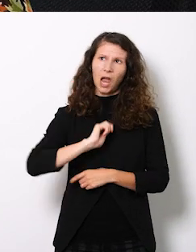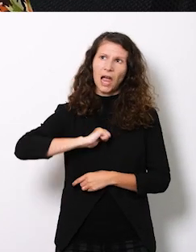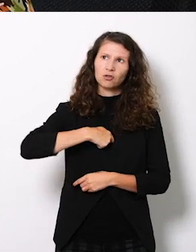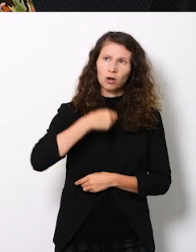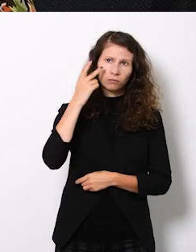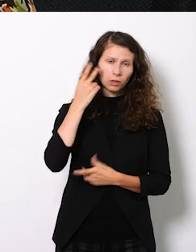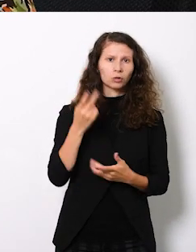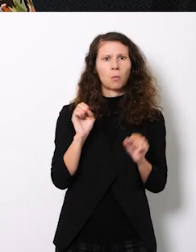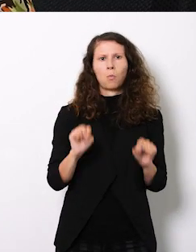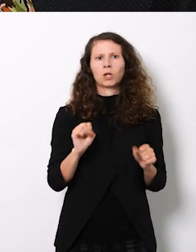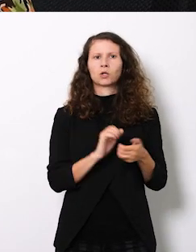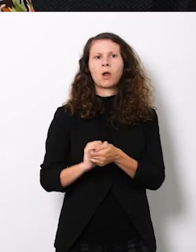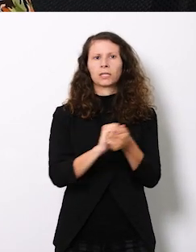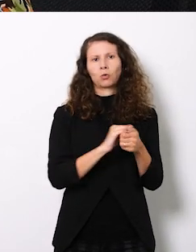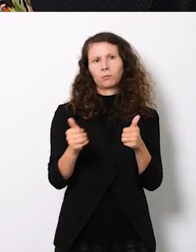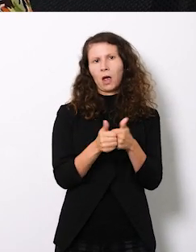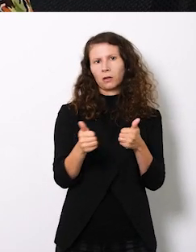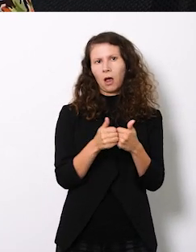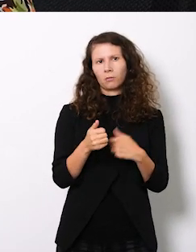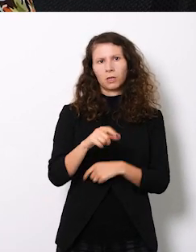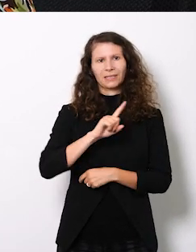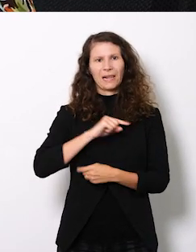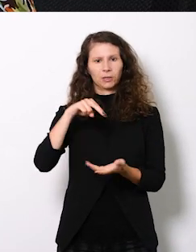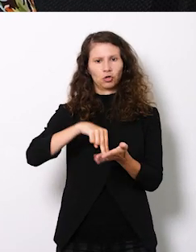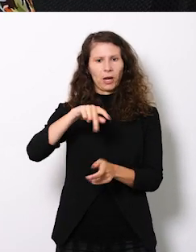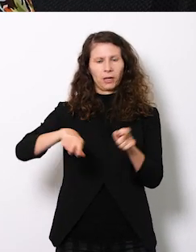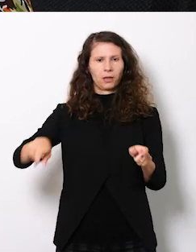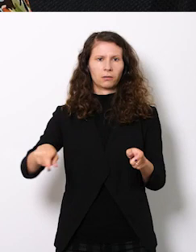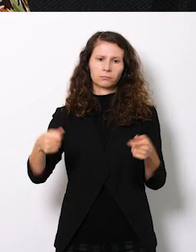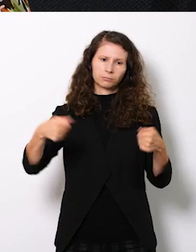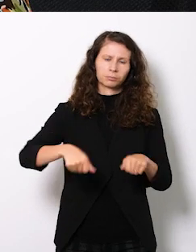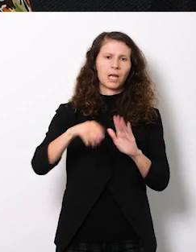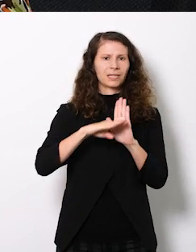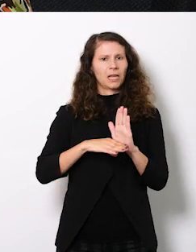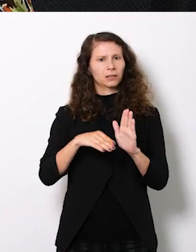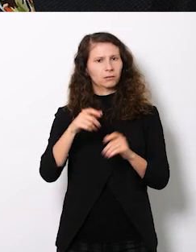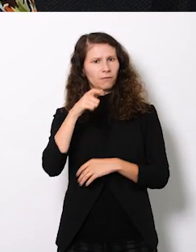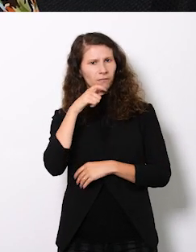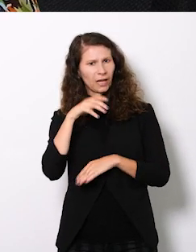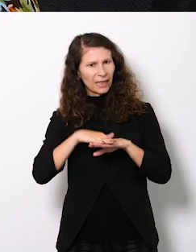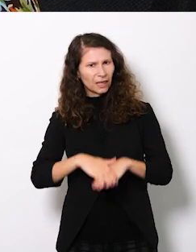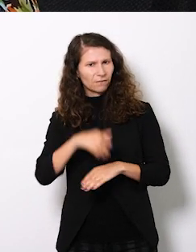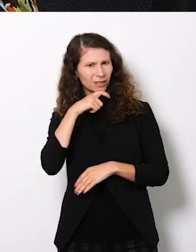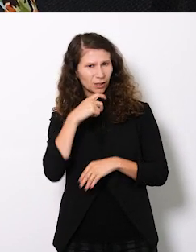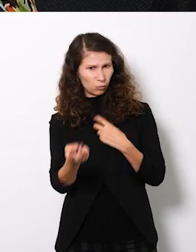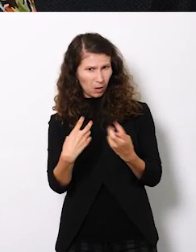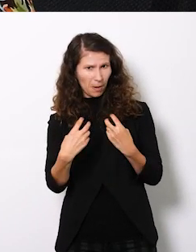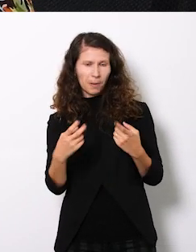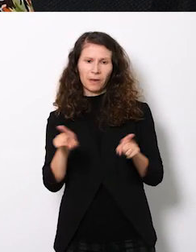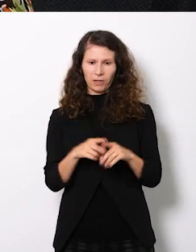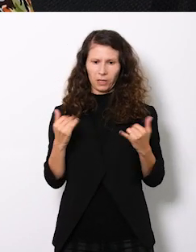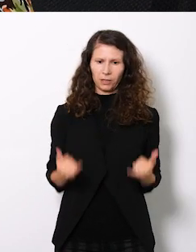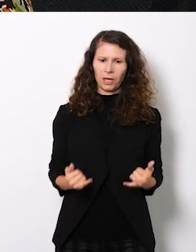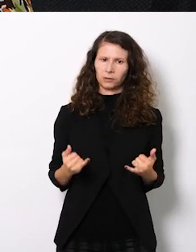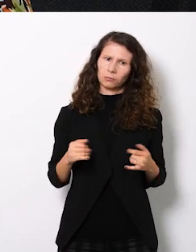einem möglichen Koalitionspartner die Selbstständigen zum Beispiel in die gesetzliche Rentenversicherung einzubeziehen, wirklich so, wie das jetzt eben